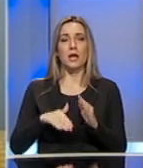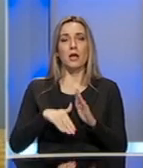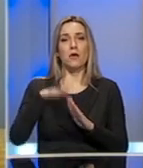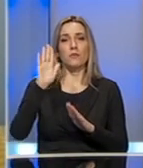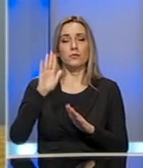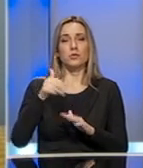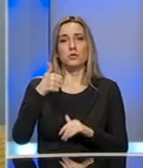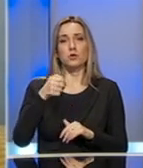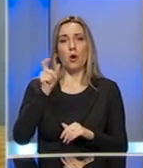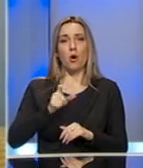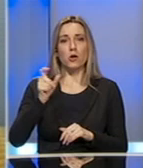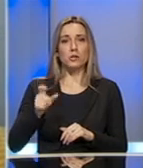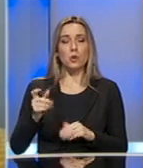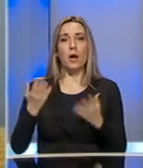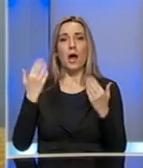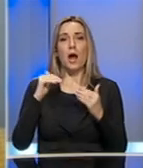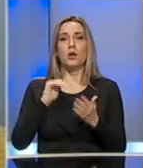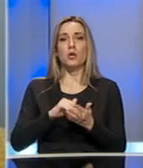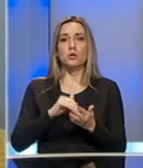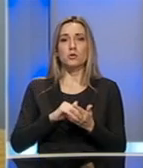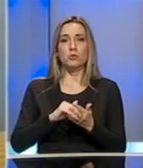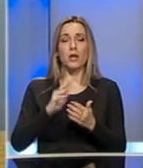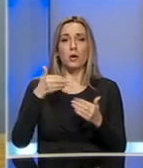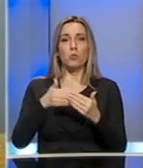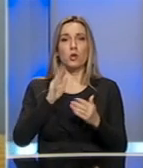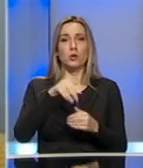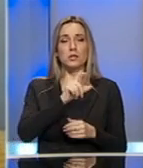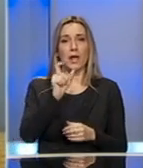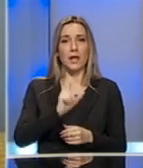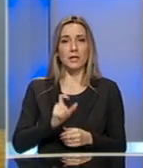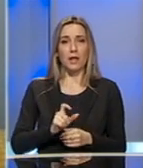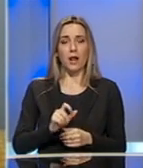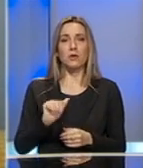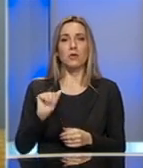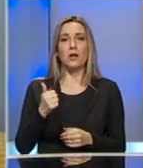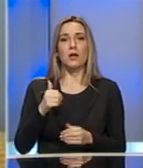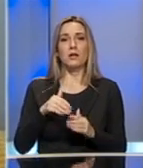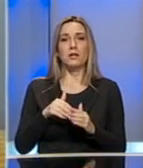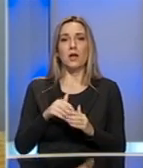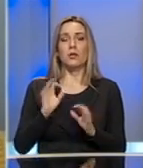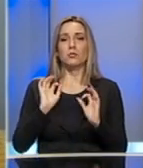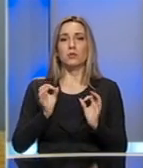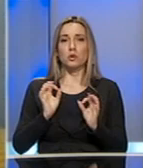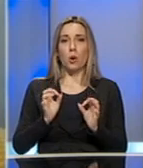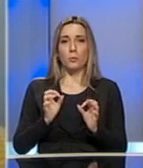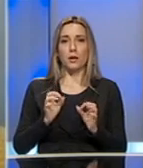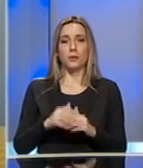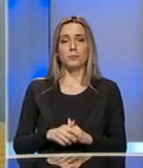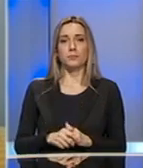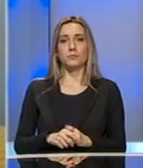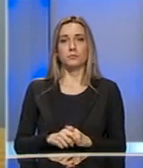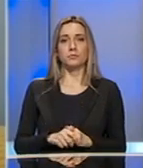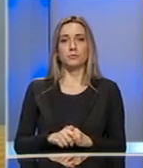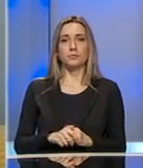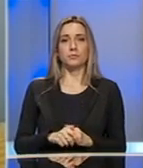100 osoba, ali još uvijek tu u odnosu na Italiju je jako dobra cifra u ovoj